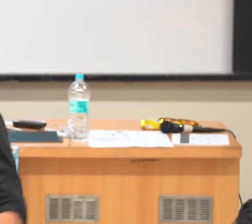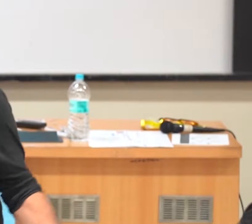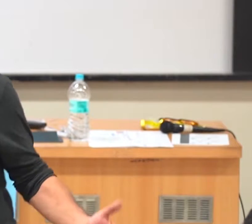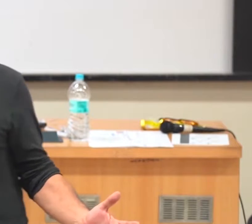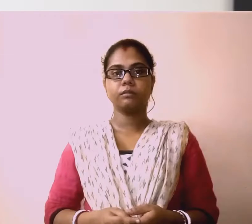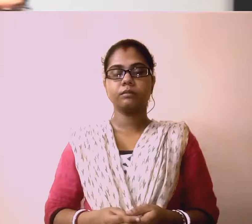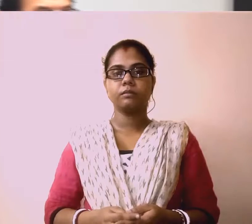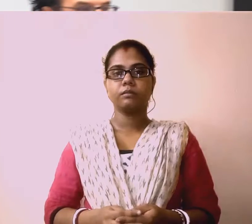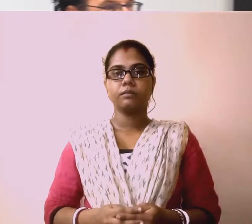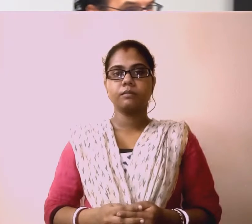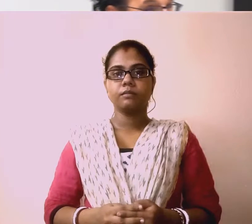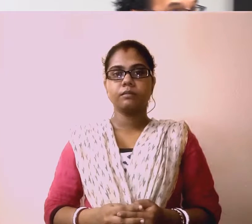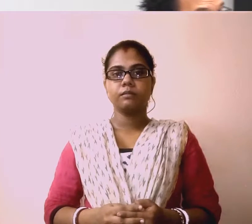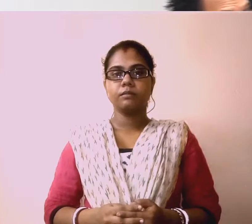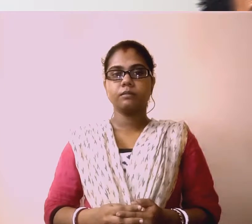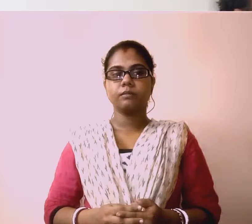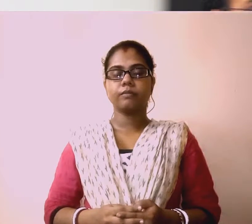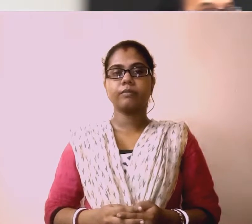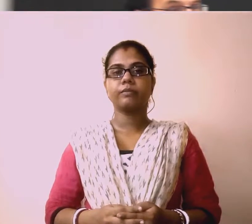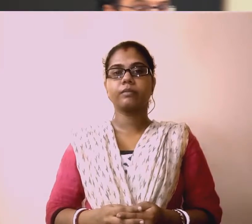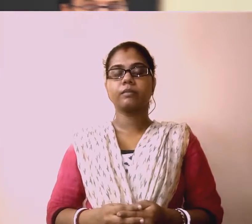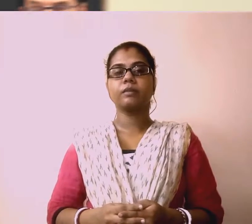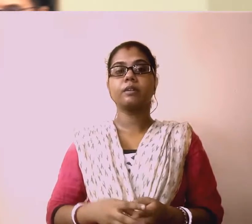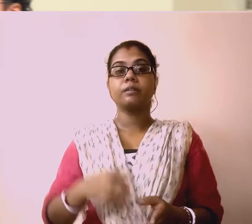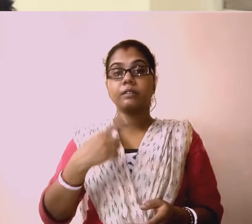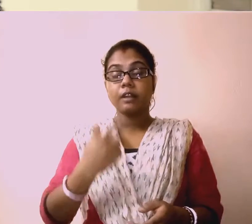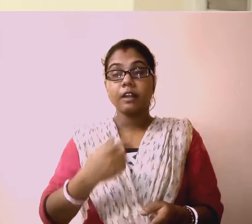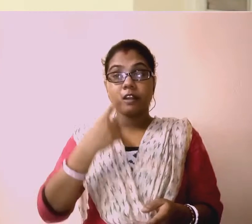a director's version of my dream.